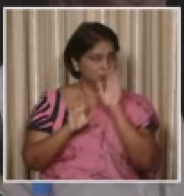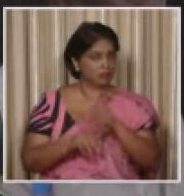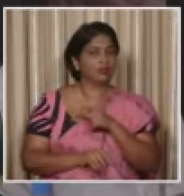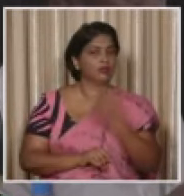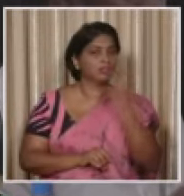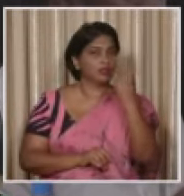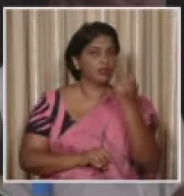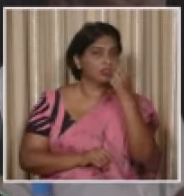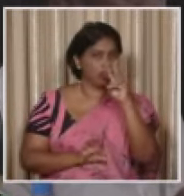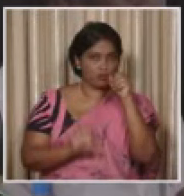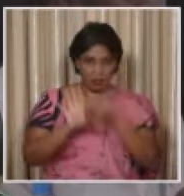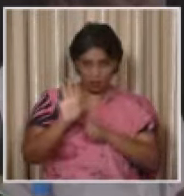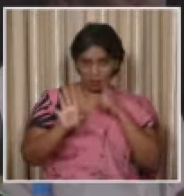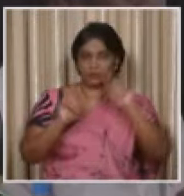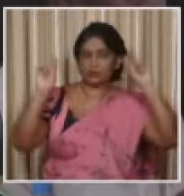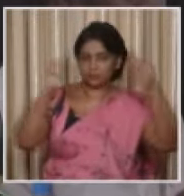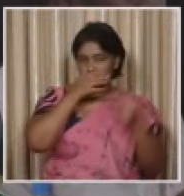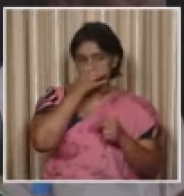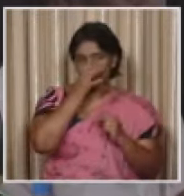තිබුණේ 2013 වර්ෂයේදී ක්ලෝස් බ්‍රැකට්.